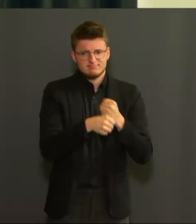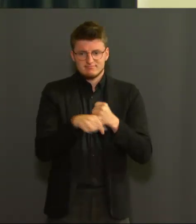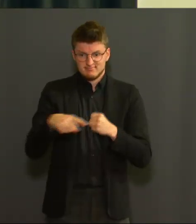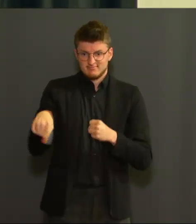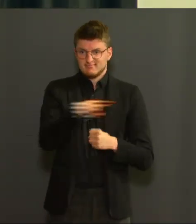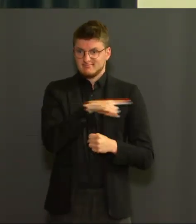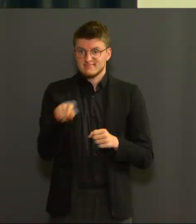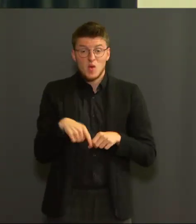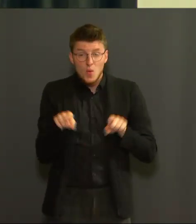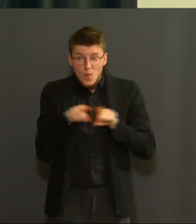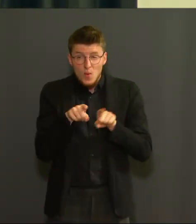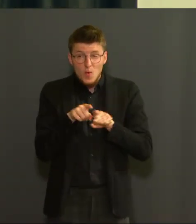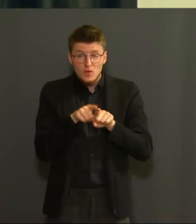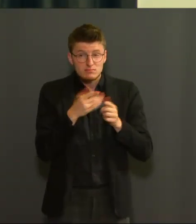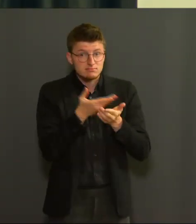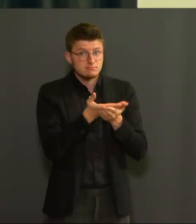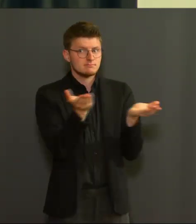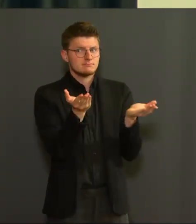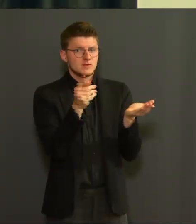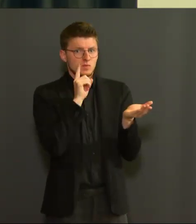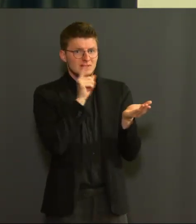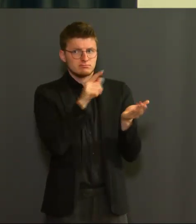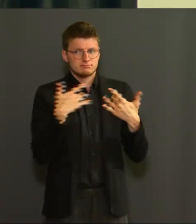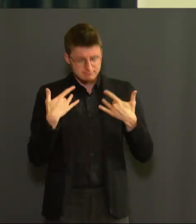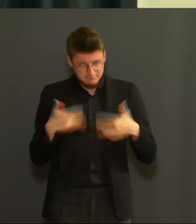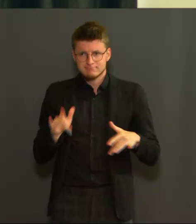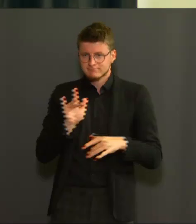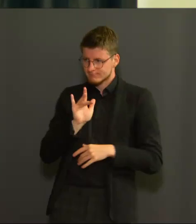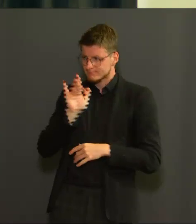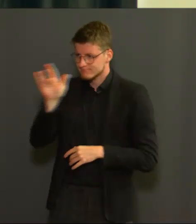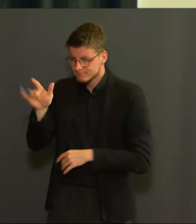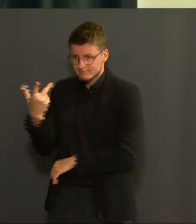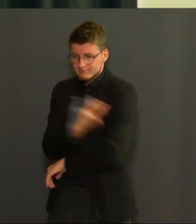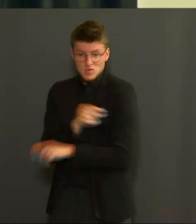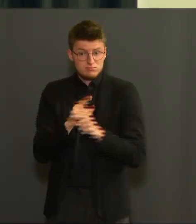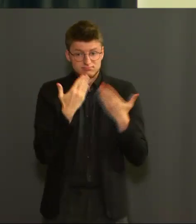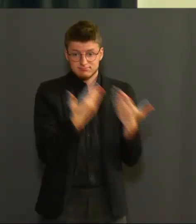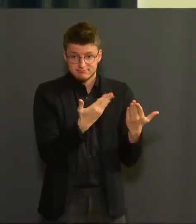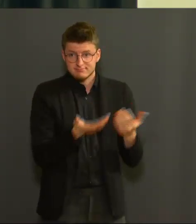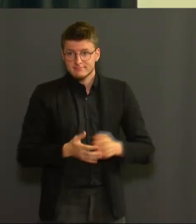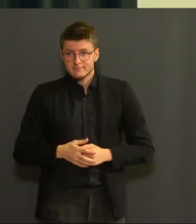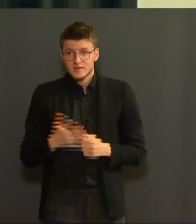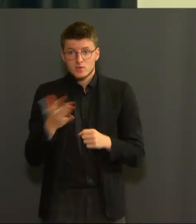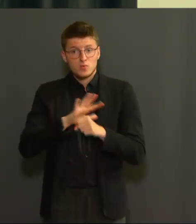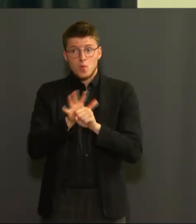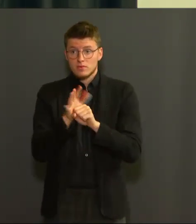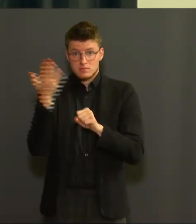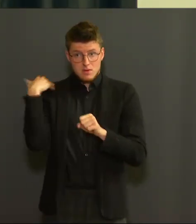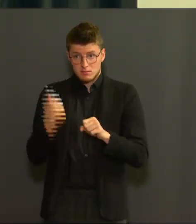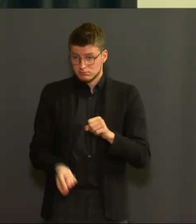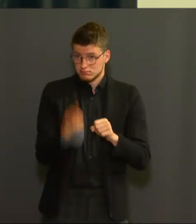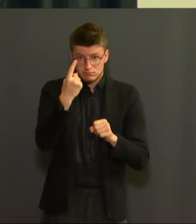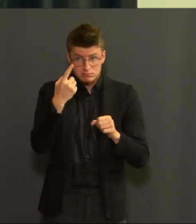Niemand was hierop voorbereid. En toch begonnen we met z'n allen aan een lange marathon met het hoogst mogelijke doel voor